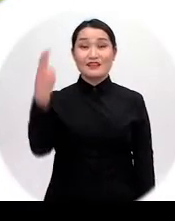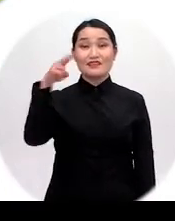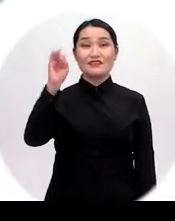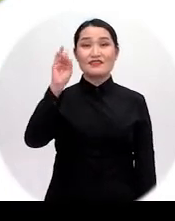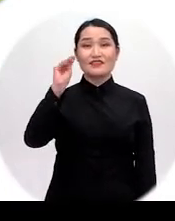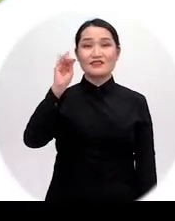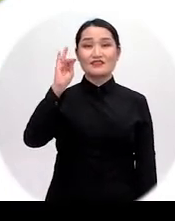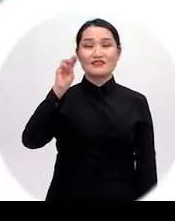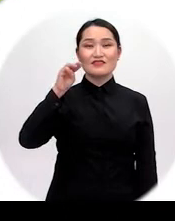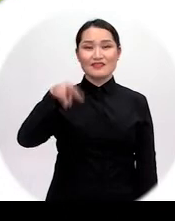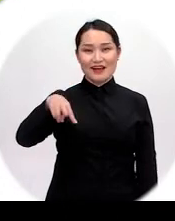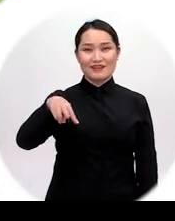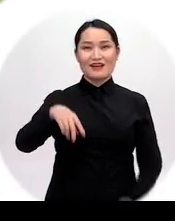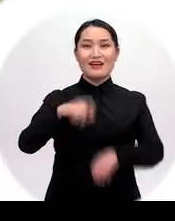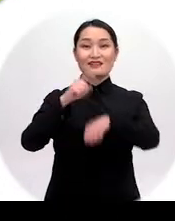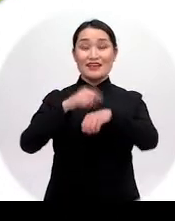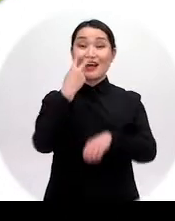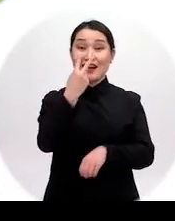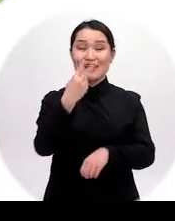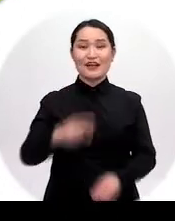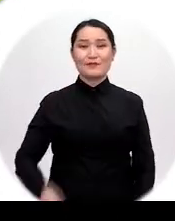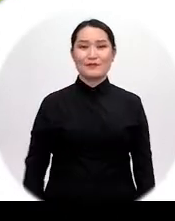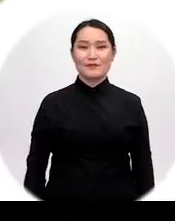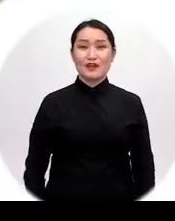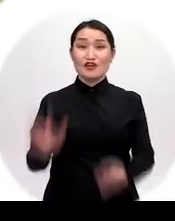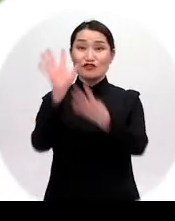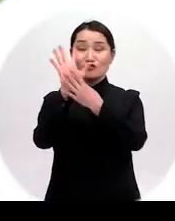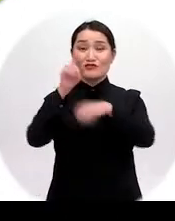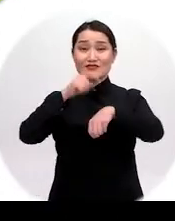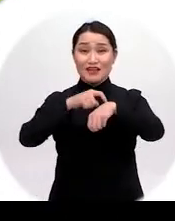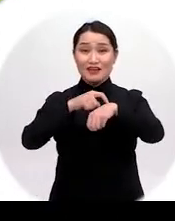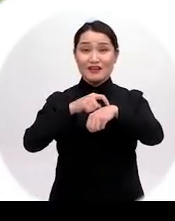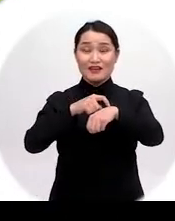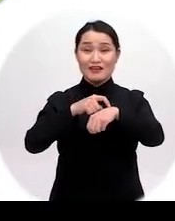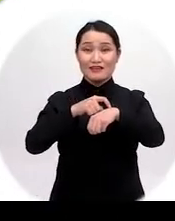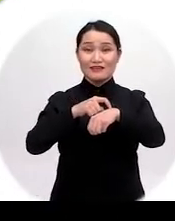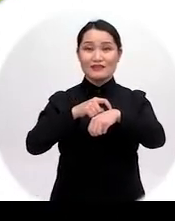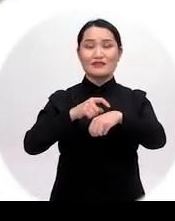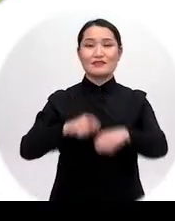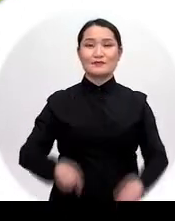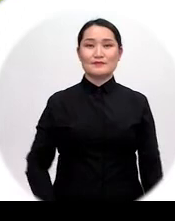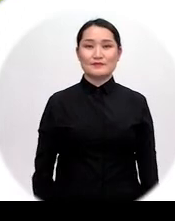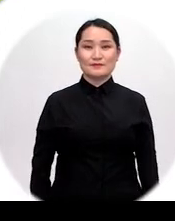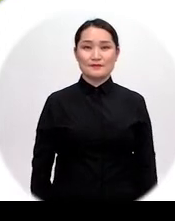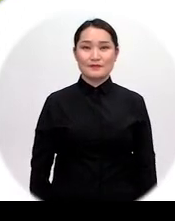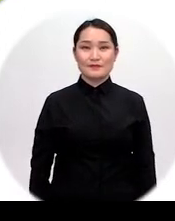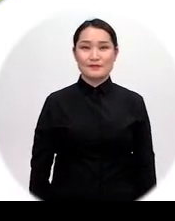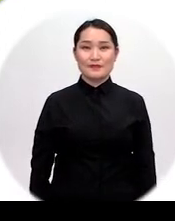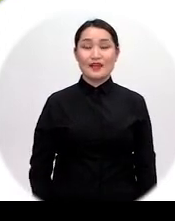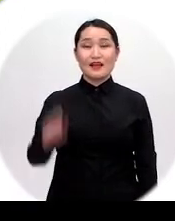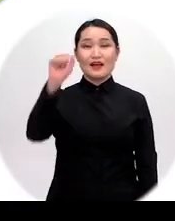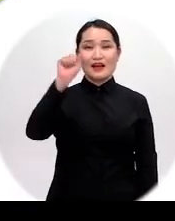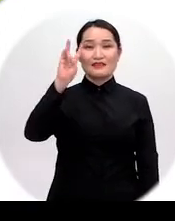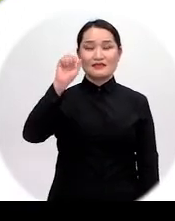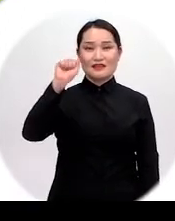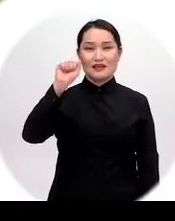цагийг харъя. Энд 9 цагийг заасан байна. Тэгвэл аналог цагийг цөмөрөө 9 цаг